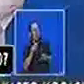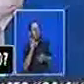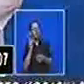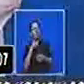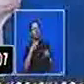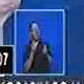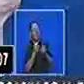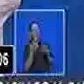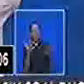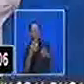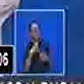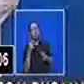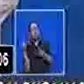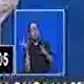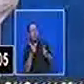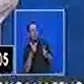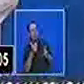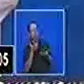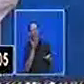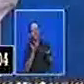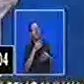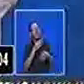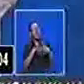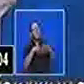pabrik semennya memenangkan di Pati.